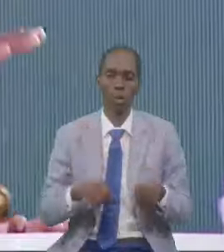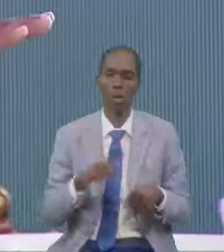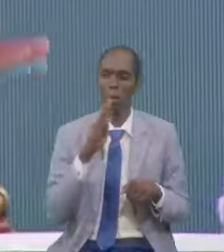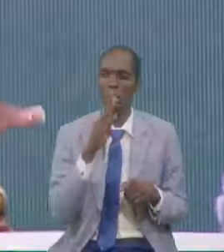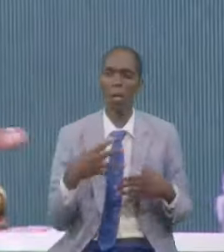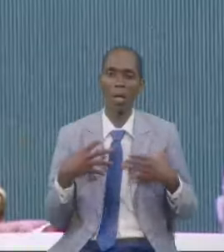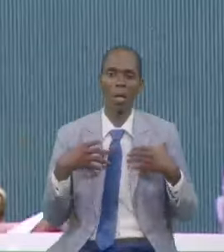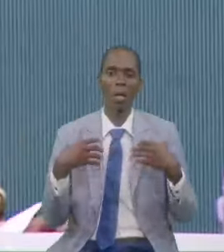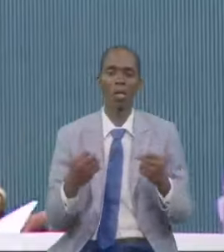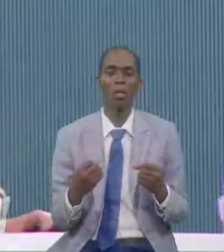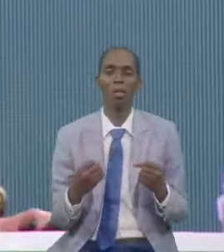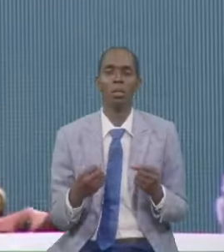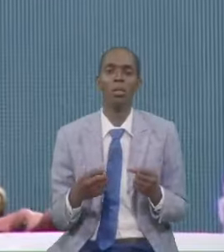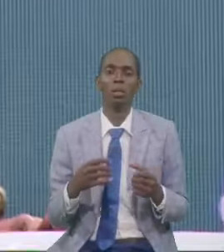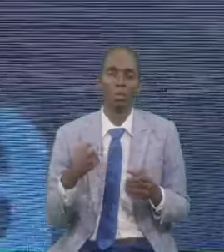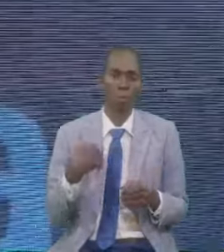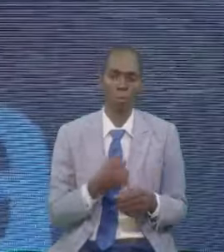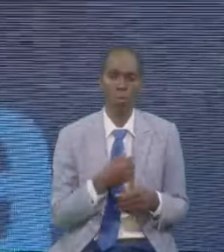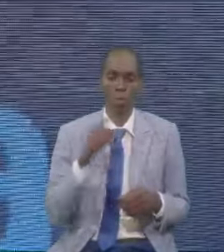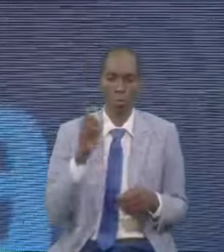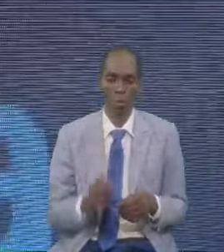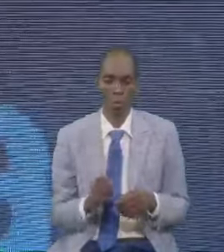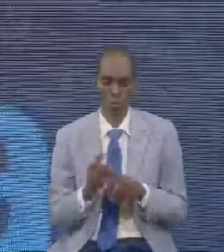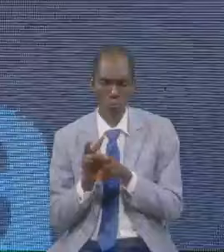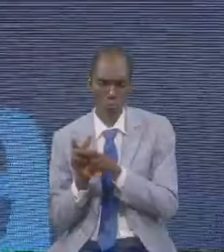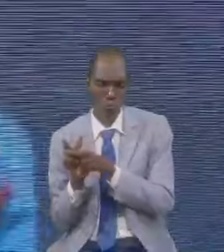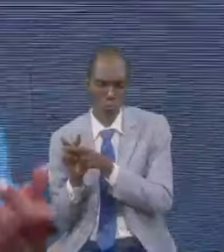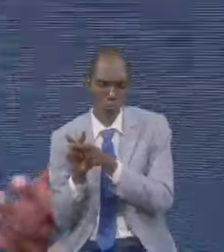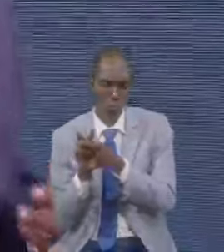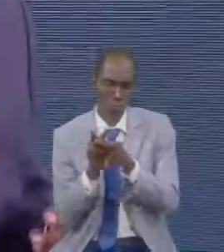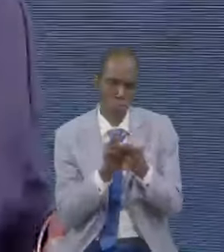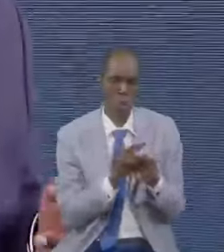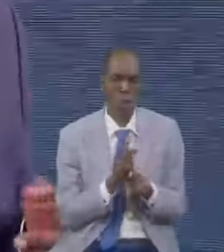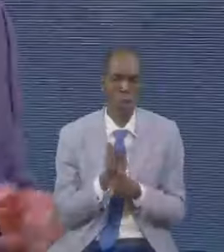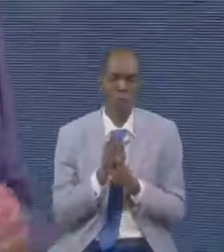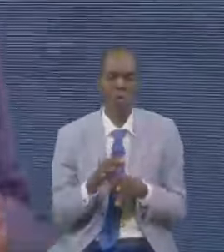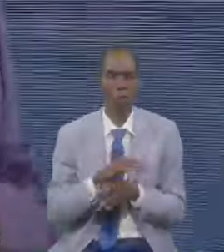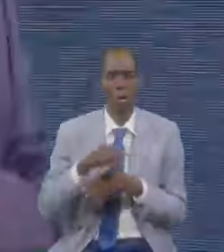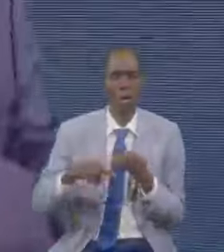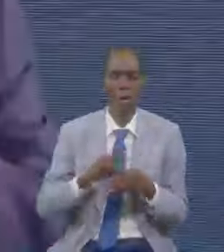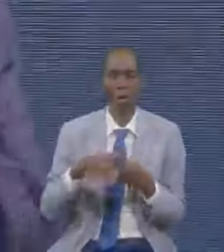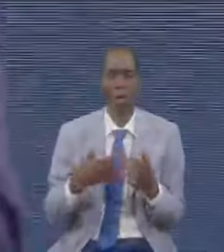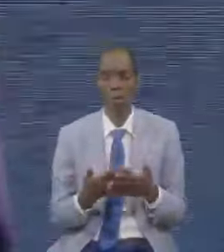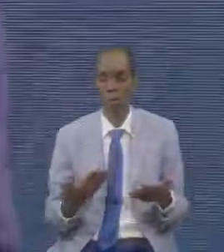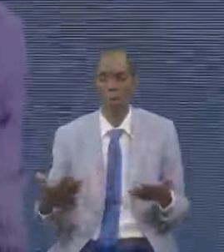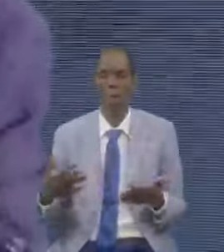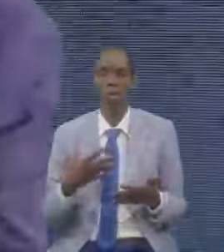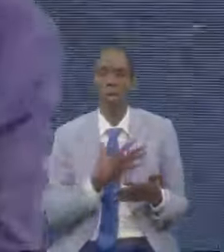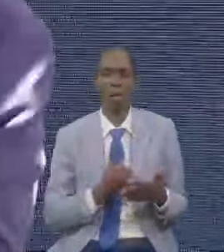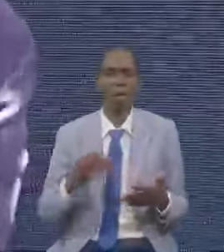we watch over all this, ఈ విధంగా మనం అన్ని గమనించుకోవాలి. స్టెప్స్ టు బికమింగ్